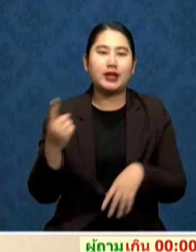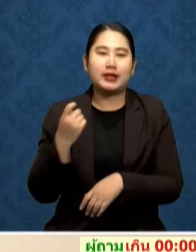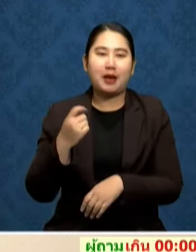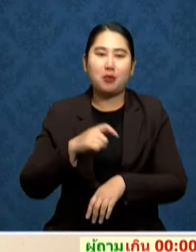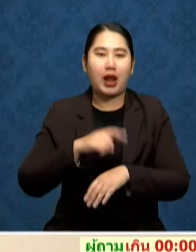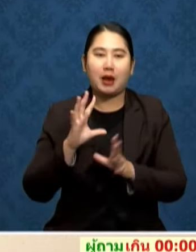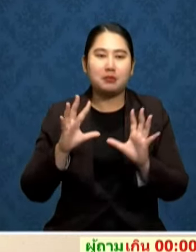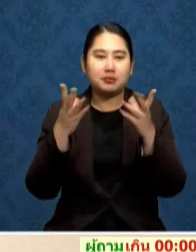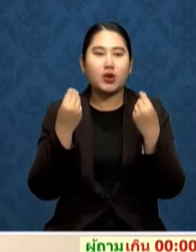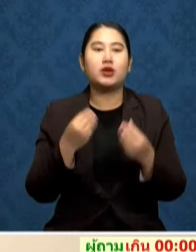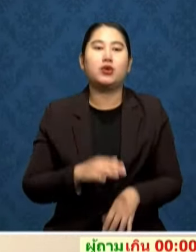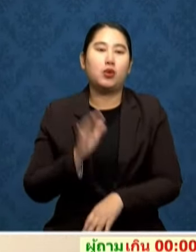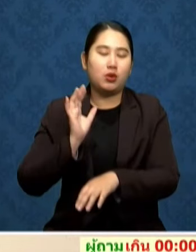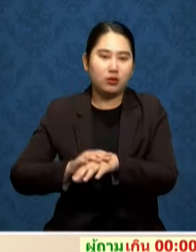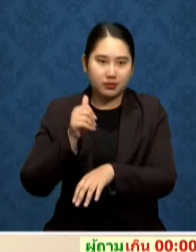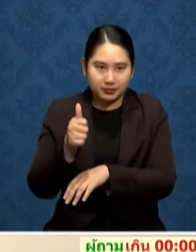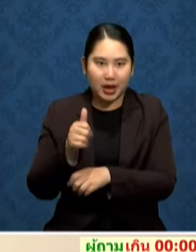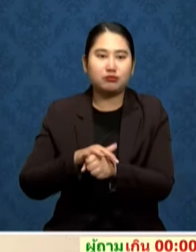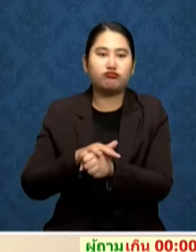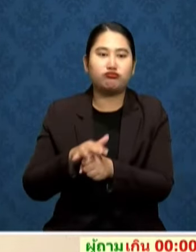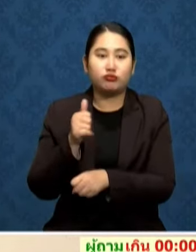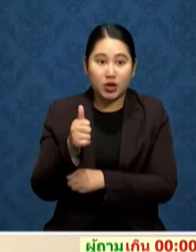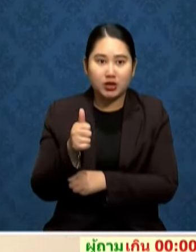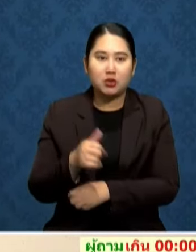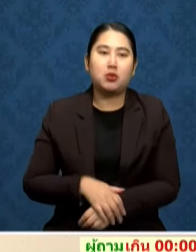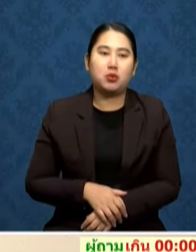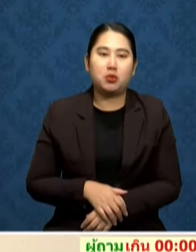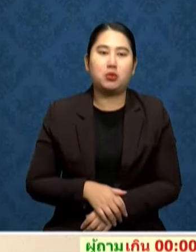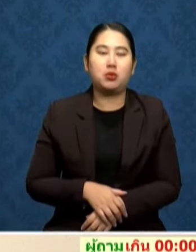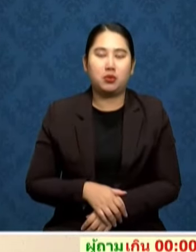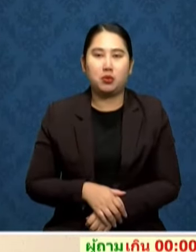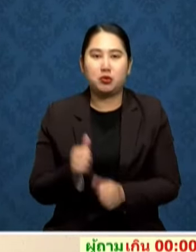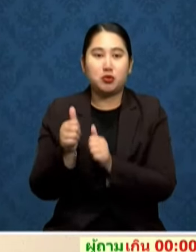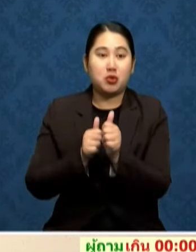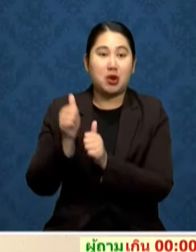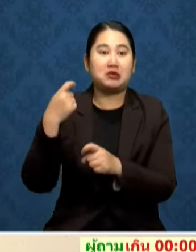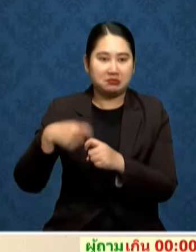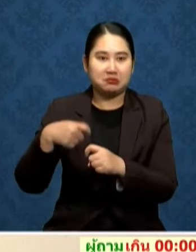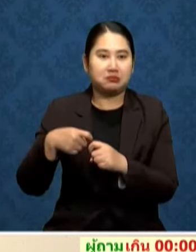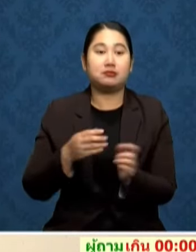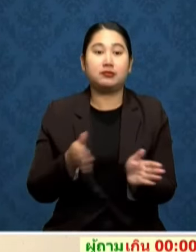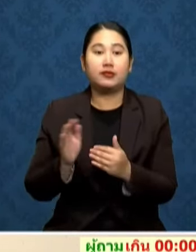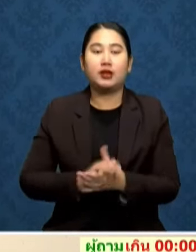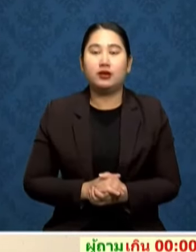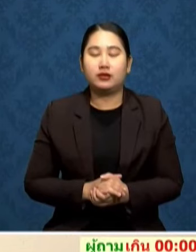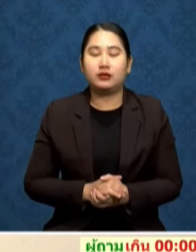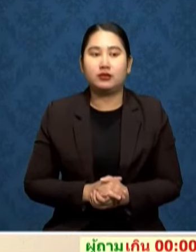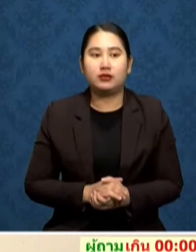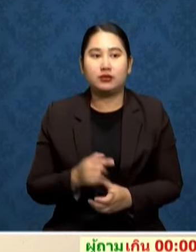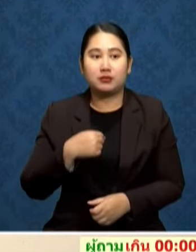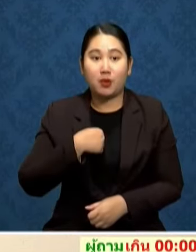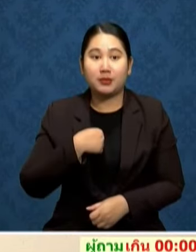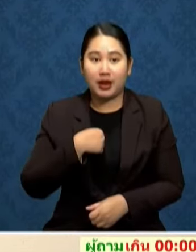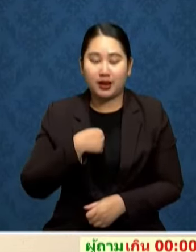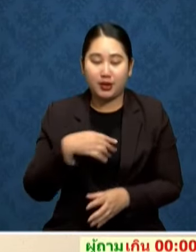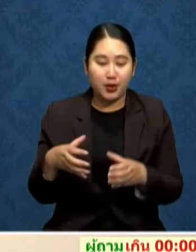ลาปั๊บพอดีนี่คือความเชี่ยวชาญที่ต้องบอกว่าหาคนจับได้ยากผมนำเรียนครับว่าในหลังจากการลงพื้นที่ของ